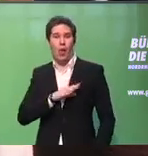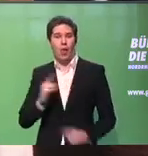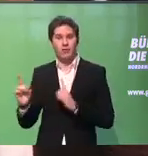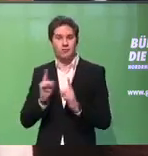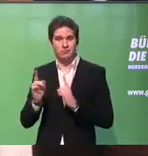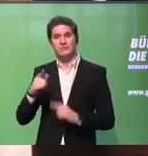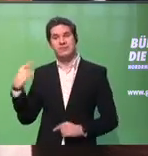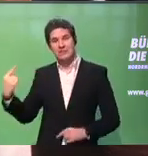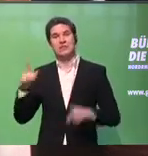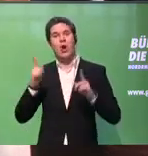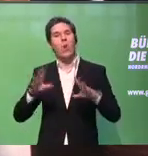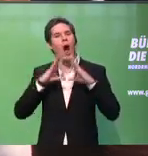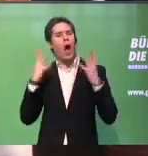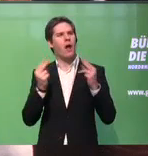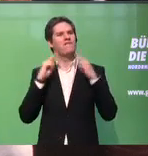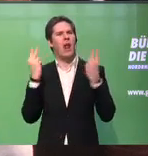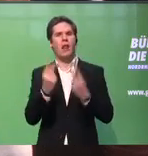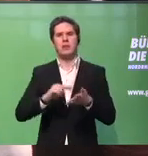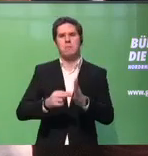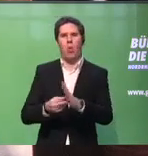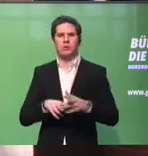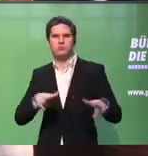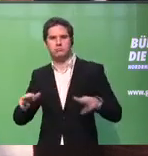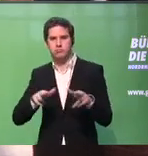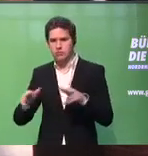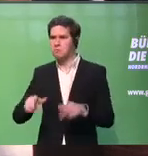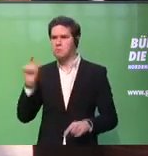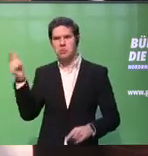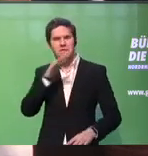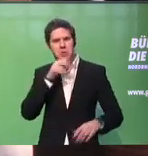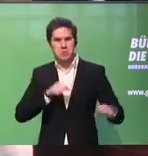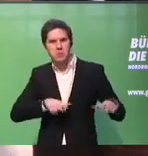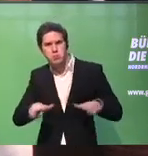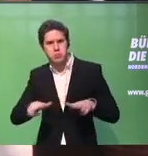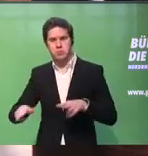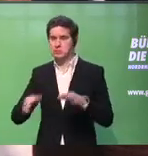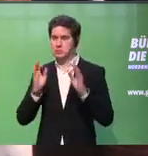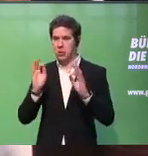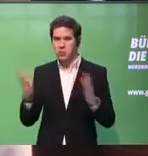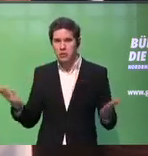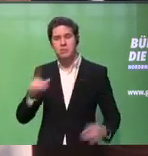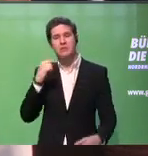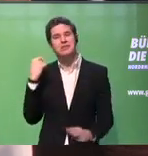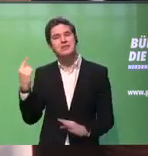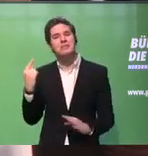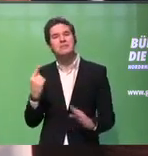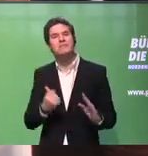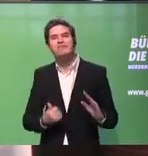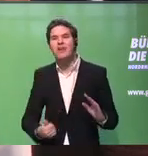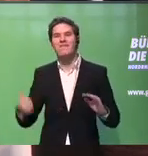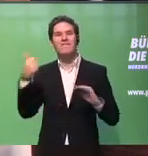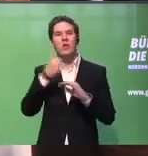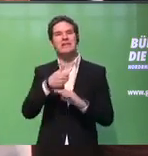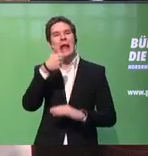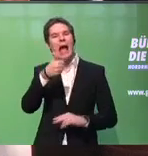Weltpolitik gemacht. Auch im Landtag hast du das umgesetzt. Und ich glaube, als Vorsitzende des